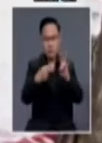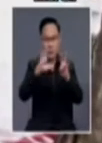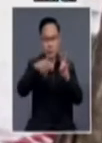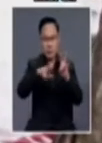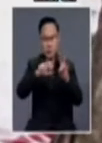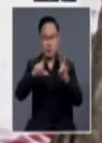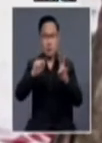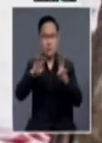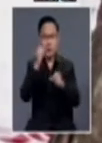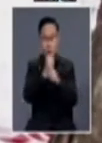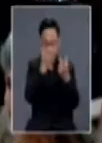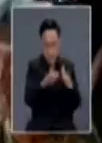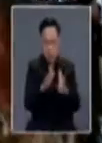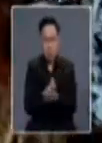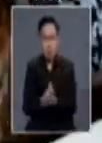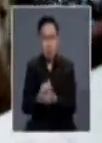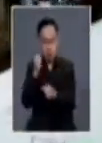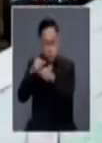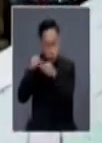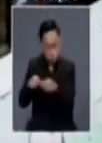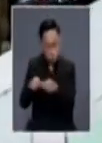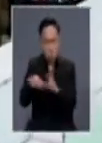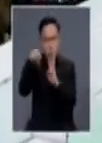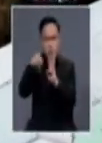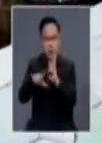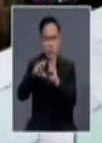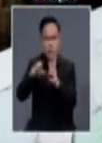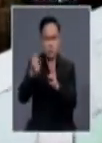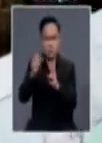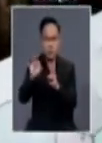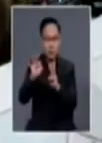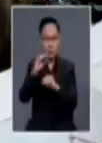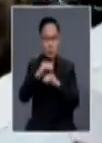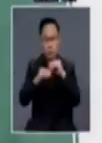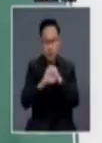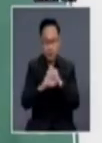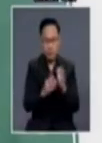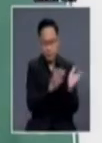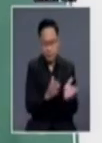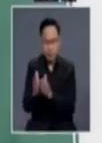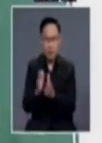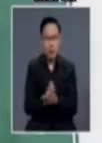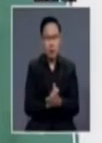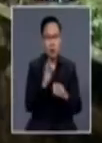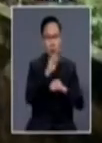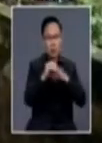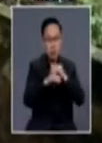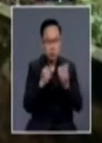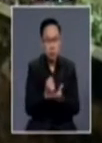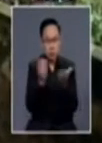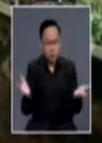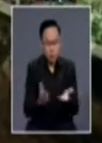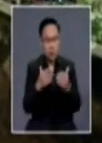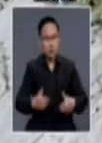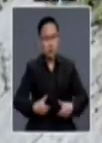การอยู่ระหว่างดำเนินโครงการ 6,319 โครงการการดำเนินโครงการส่งเสริมความเป็นอยู่ระดับตำบ